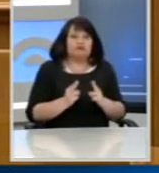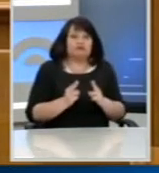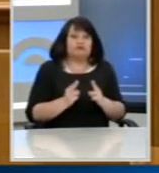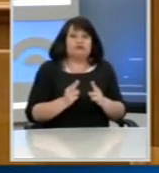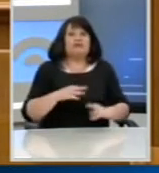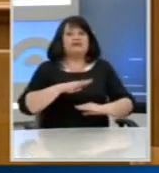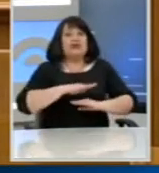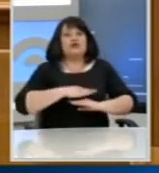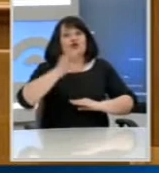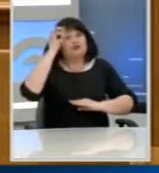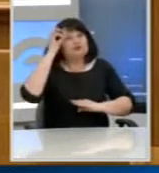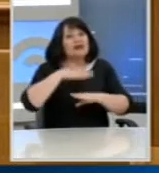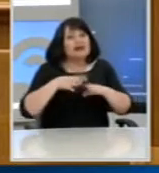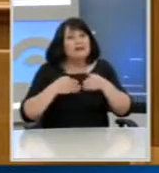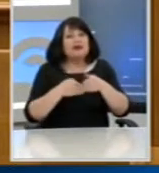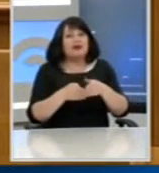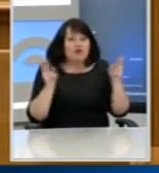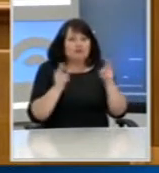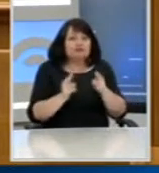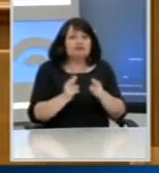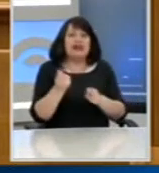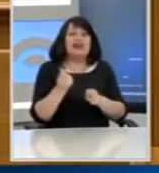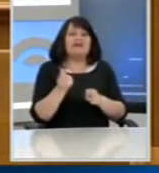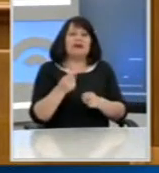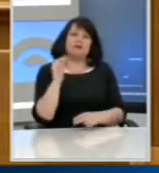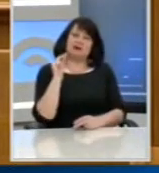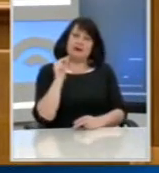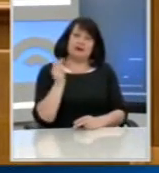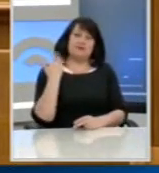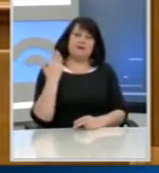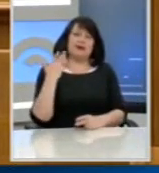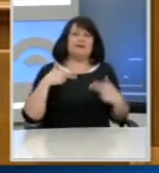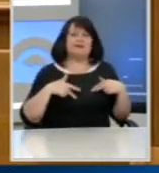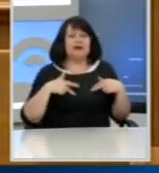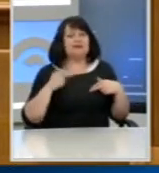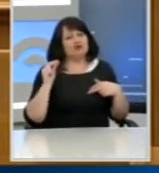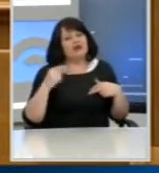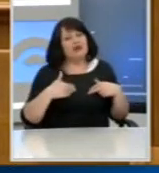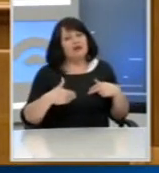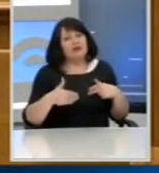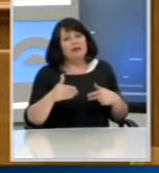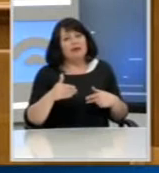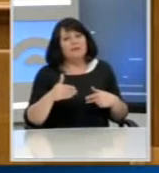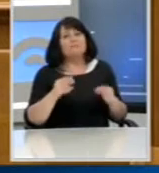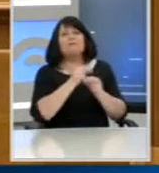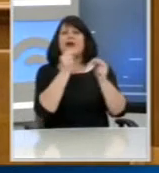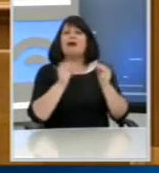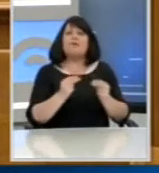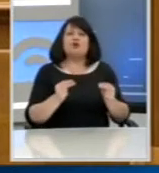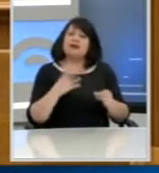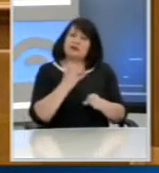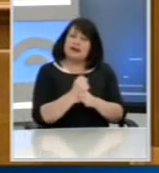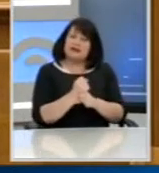ενόπλων δυνάμεων και των σωμάτων ασφαλείας, ενώ υπήρχαν οι υποσχέσεις της προηγούμενης κυβέρνησης, το αποτέλεσμα το οποίο